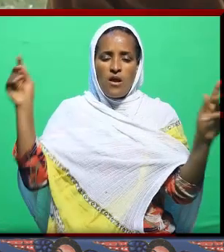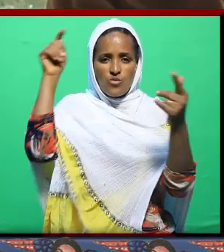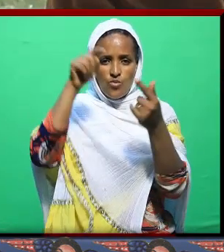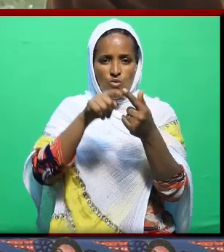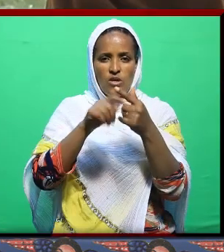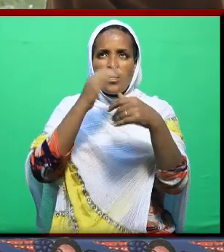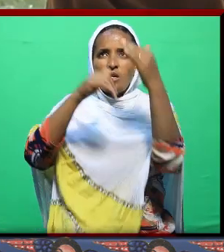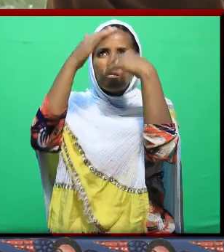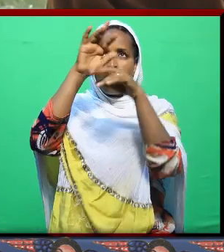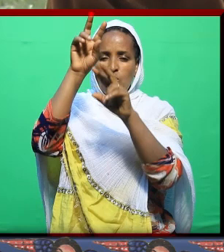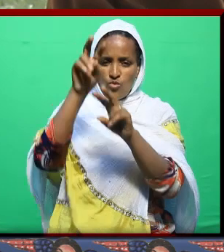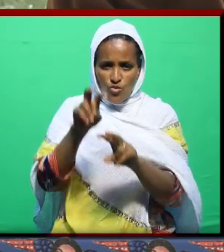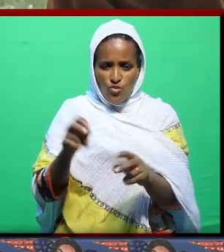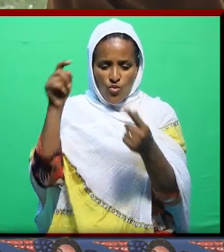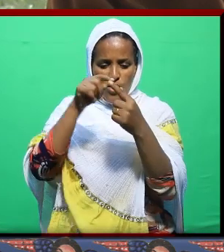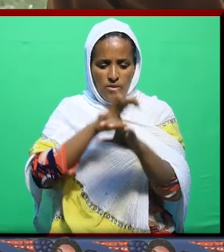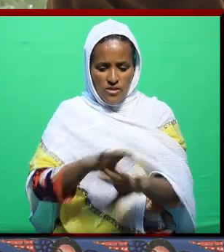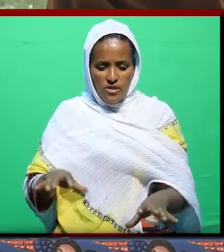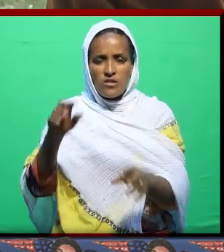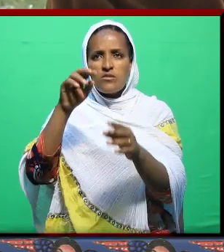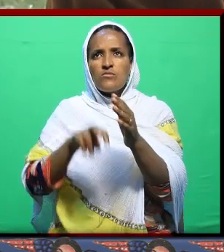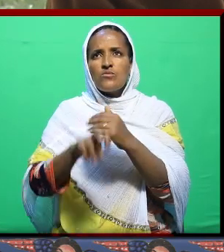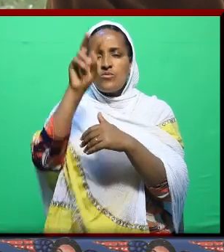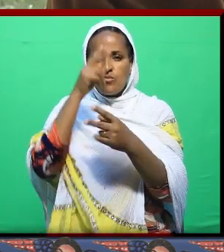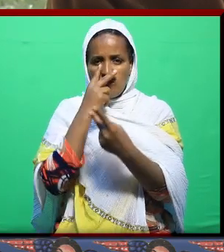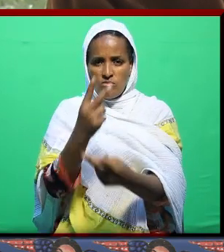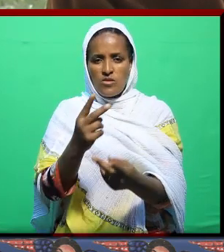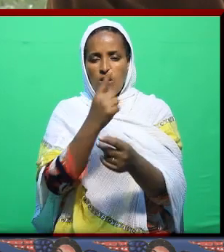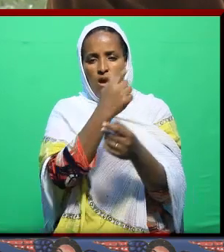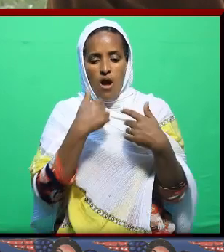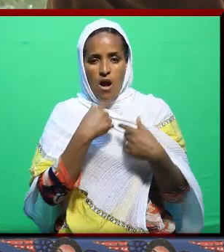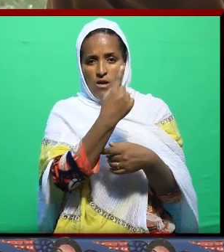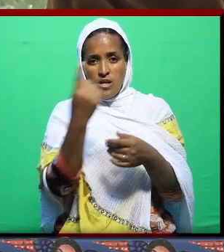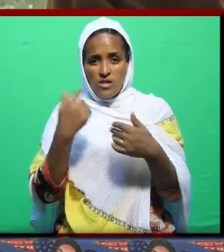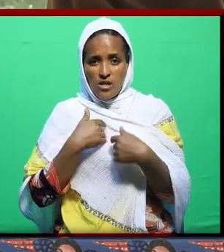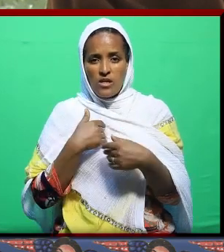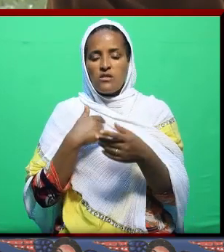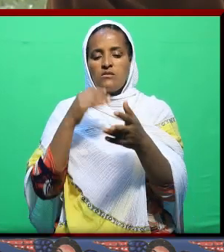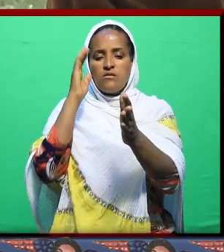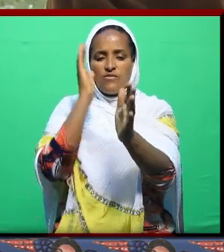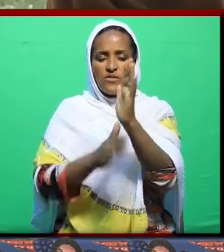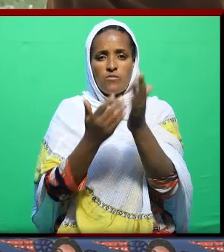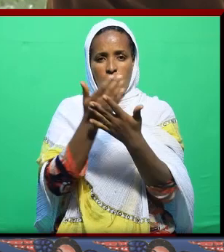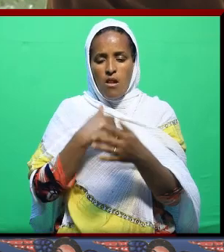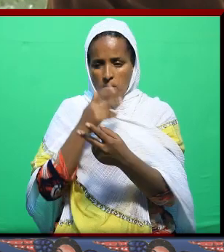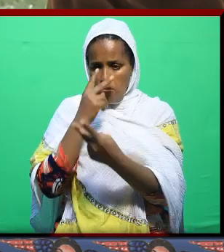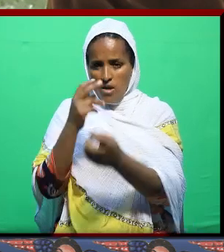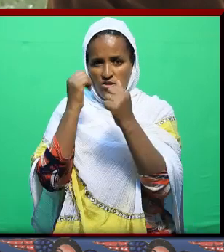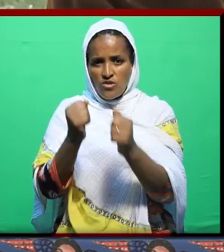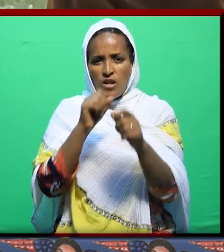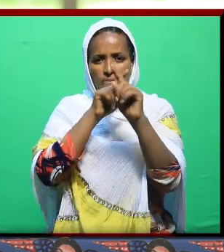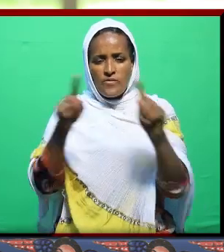መላእክት ወደ ከሰማይ ሲወርዱ ወደ ምድር ሲወጡ እንመለከታለን። ያሉ አንዳንድ ነገሮችን ለታዊ ክስተት የሚከሰቱትን